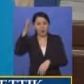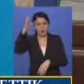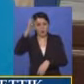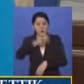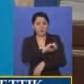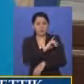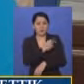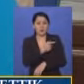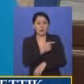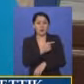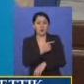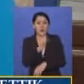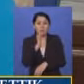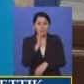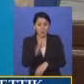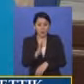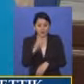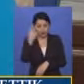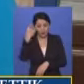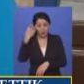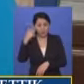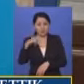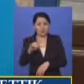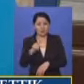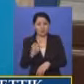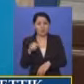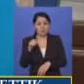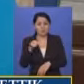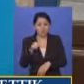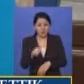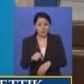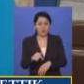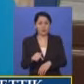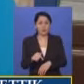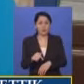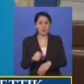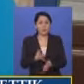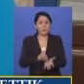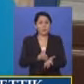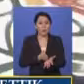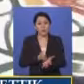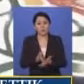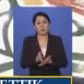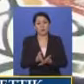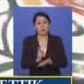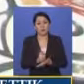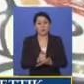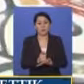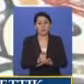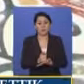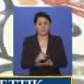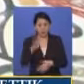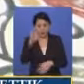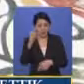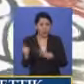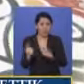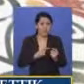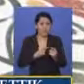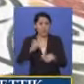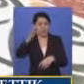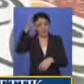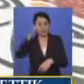біз алға деген мәселені анықтап, сол бағытта болуымыз керек. Мемлекет басшысы білім мен